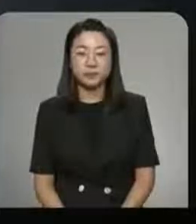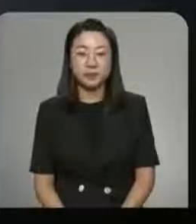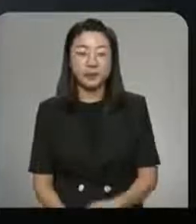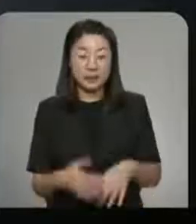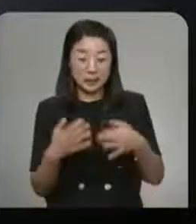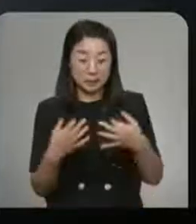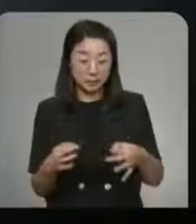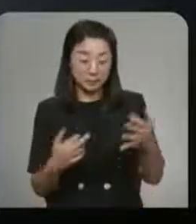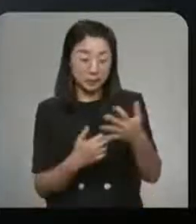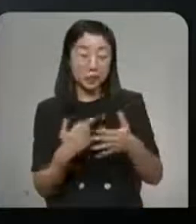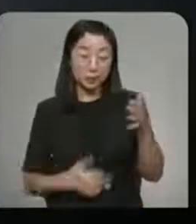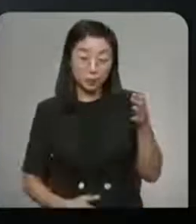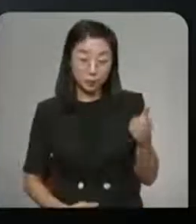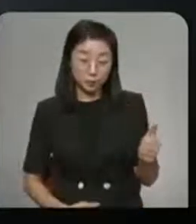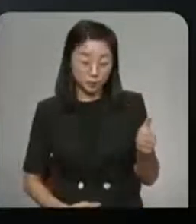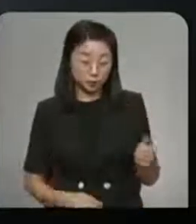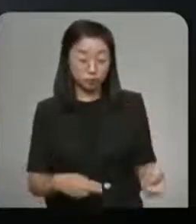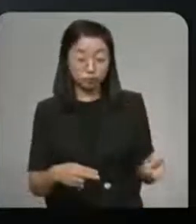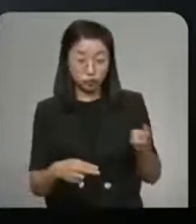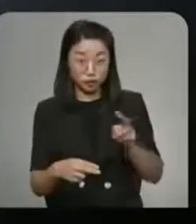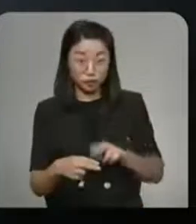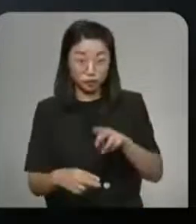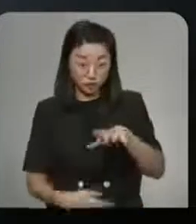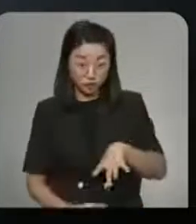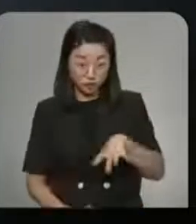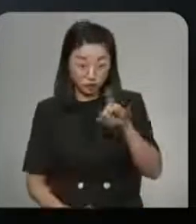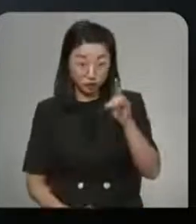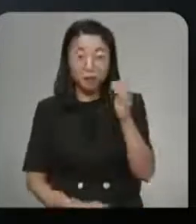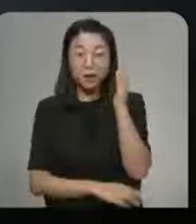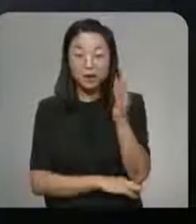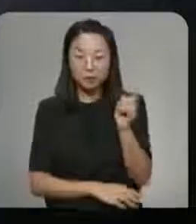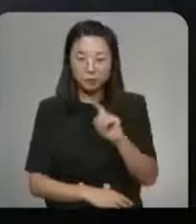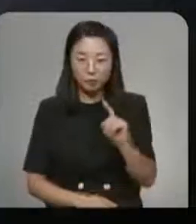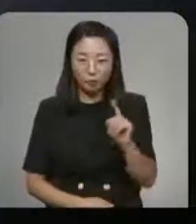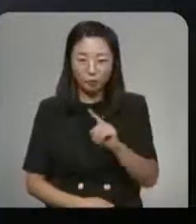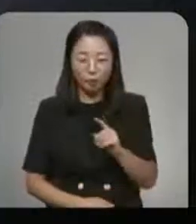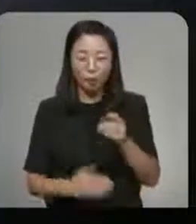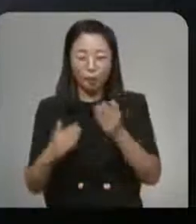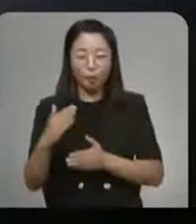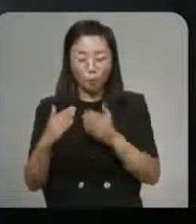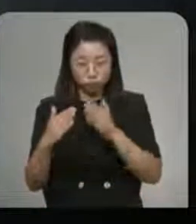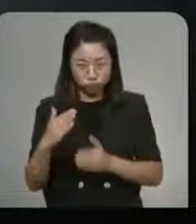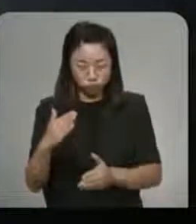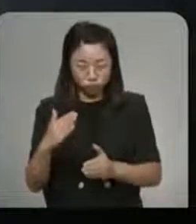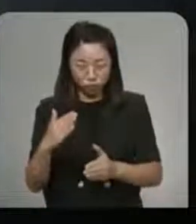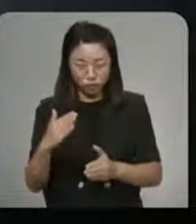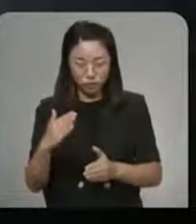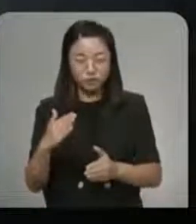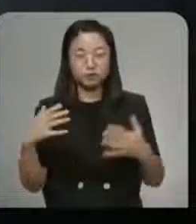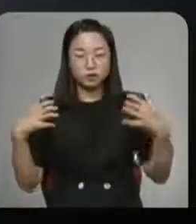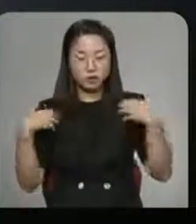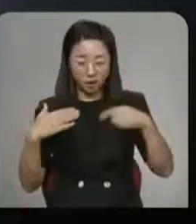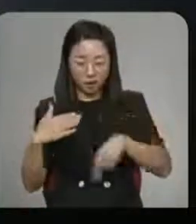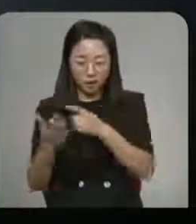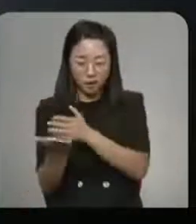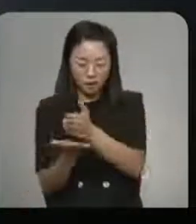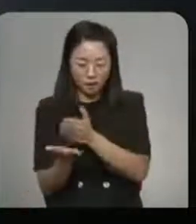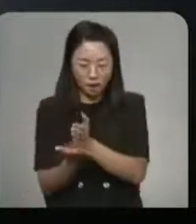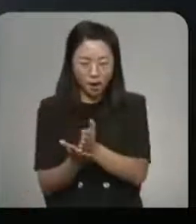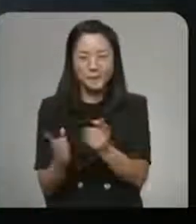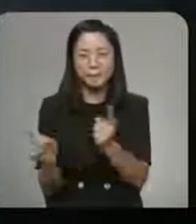김진태 강원도지사가 취임 후 처음으로 강원도 조직 개편안을 공식 발표했습니다. 경제 관련 부서는 반으로